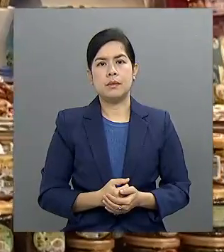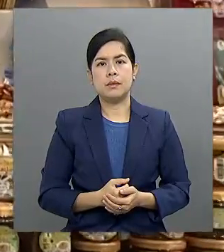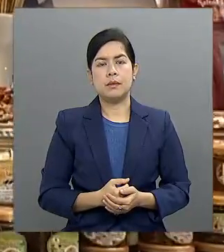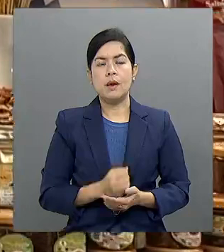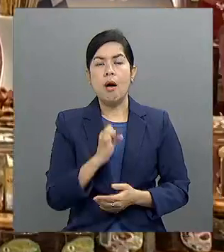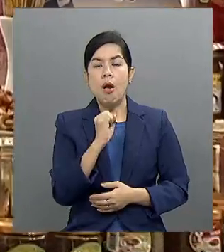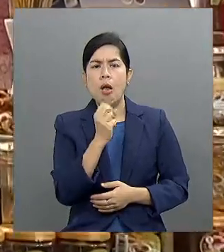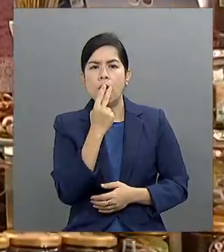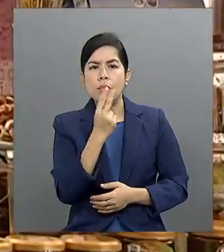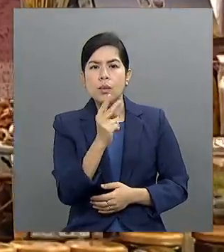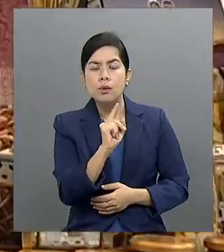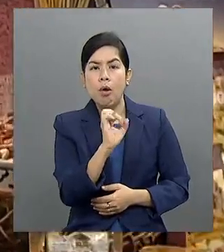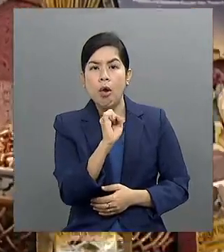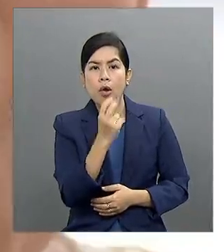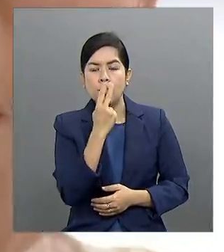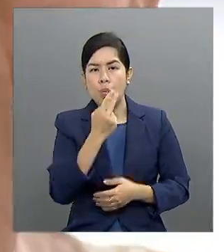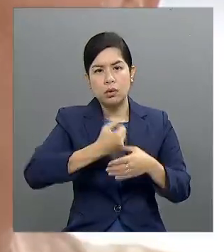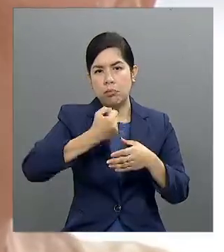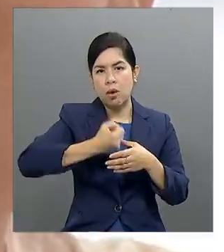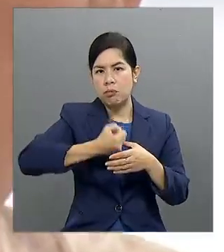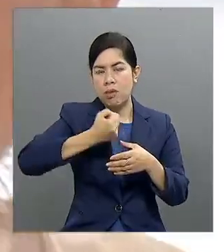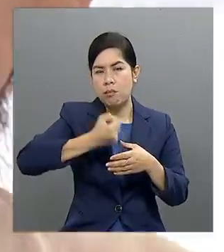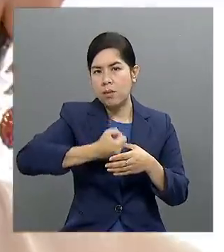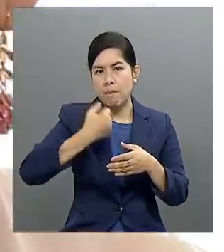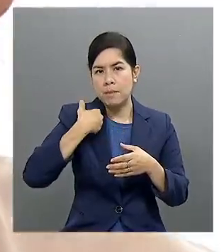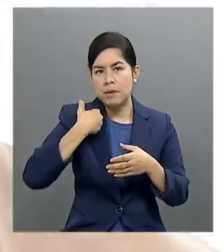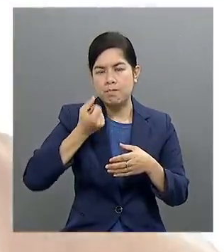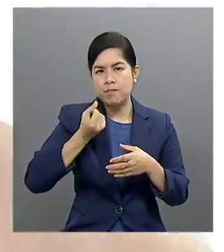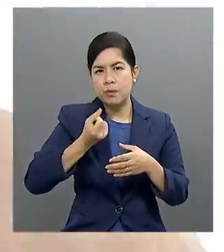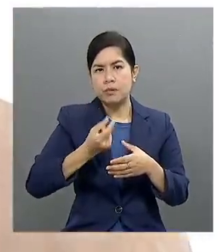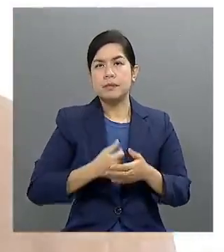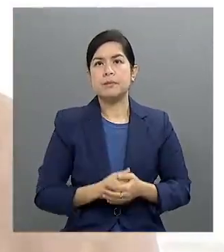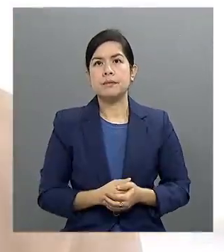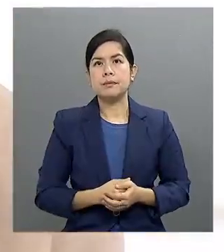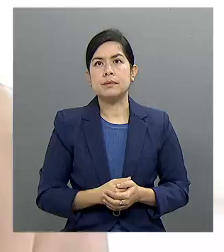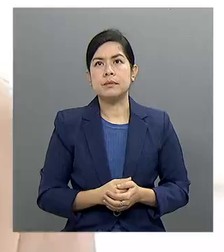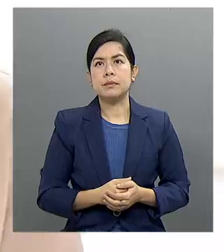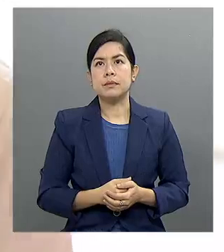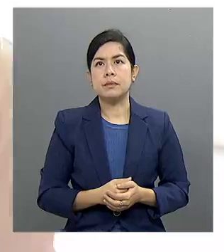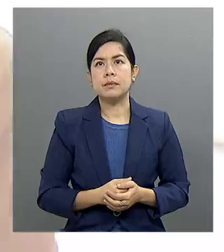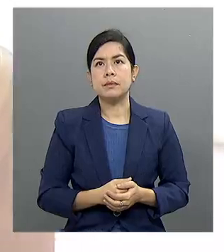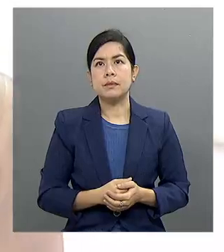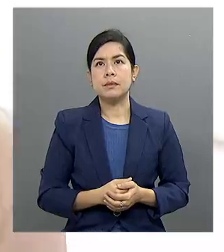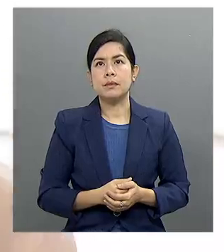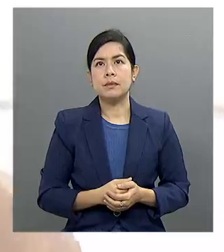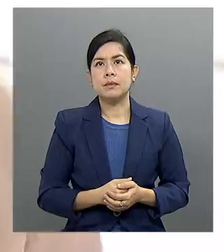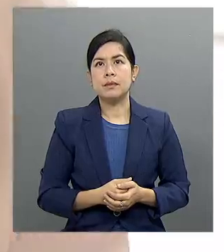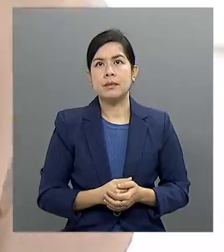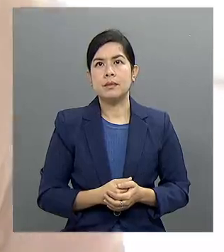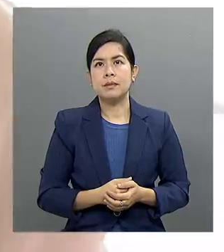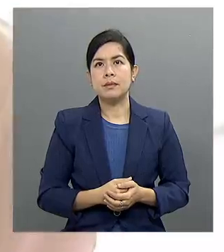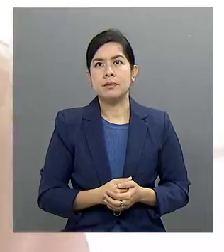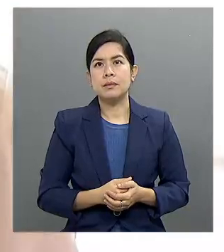อันนี้คือตำสดๆเลยอ่ะเป็นไงถ้าอร่อยให้ร้องไห้ออกมา อ้า